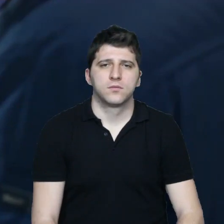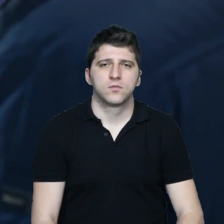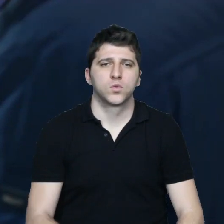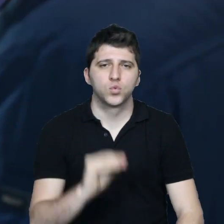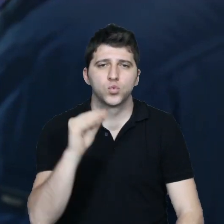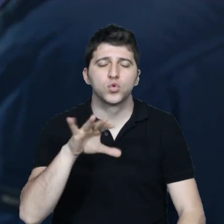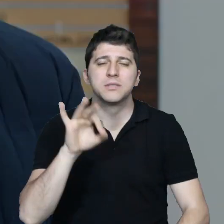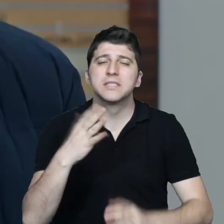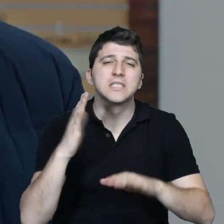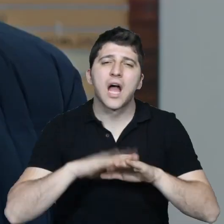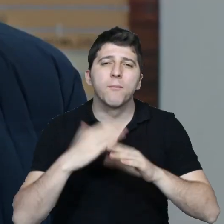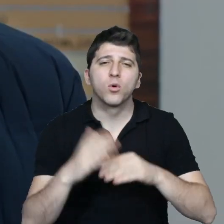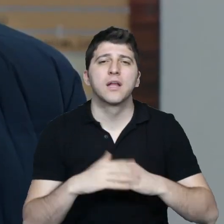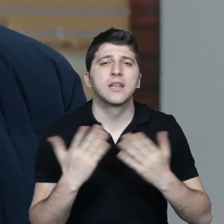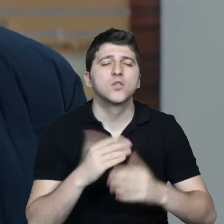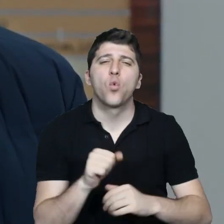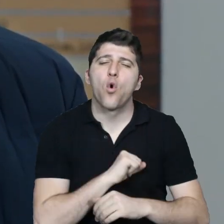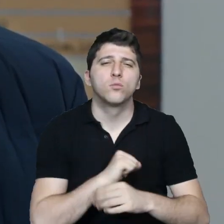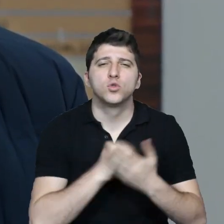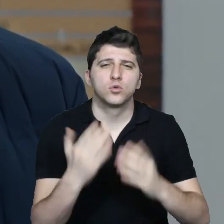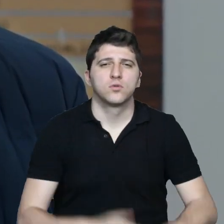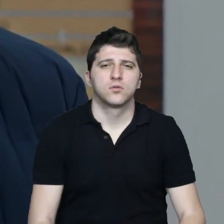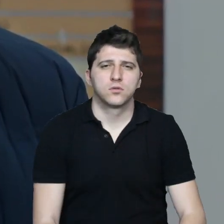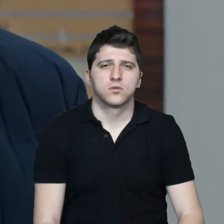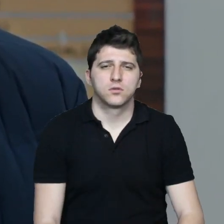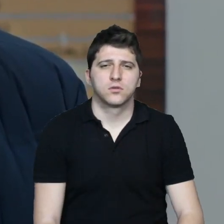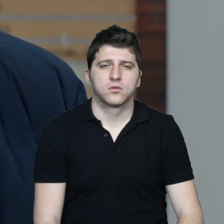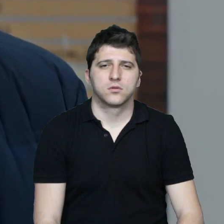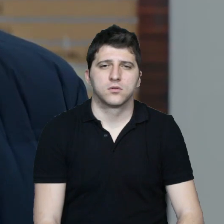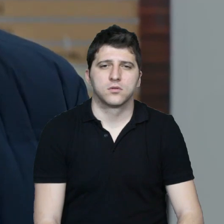Çocuğum şimdi ne haldedir? Nasıl korkmuştur?